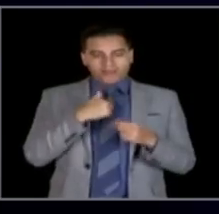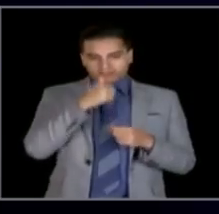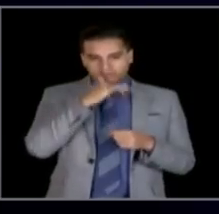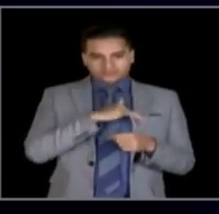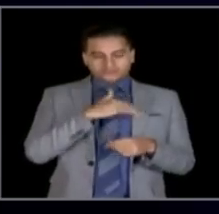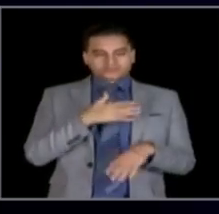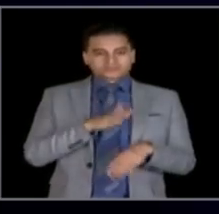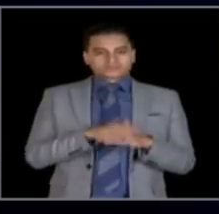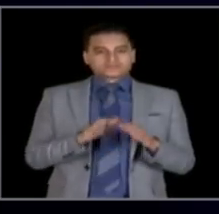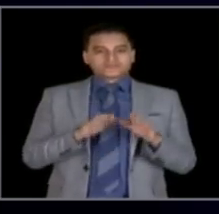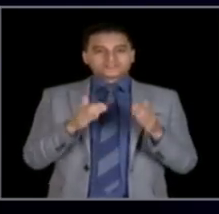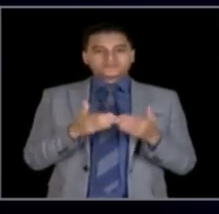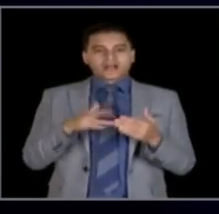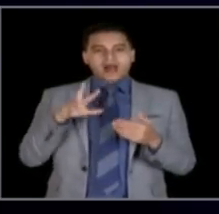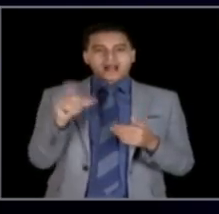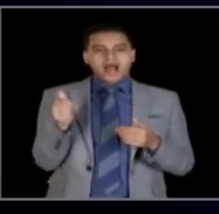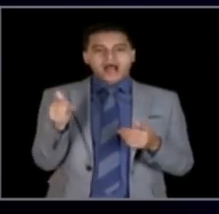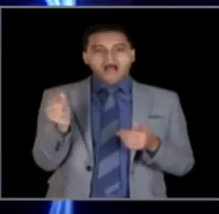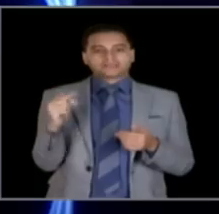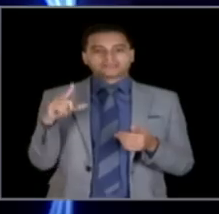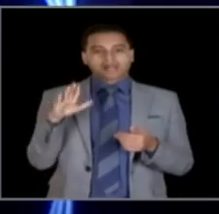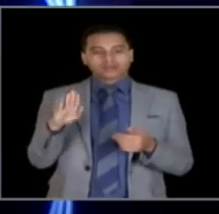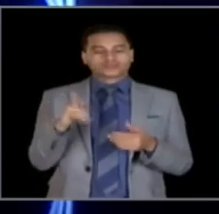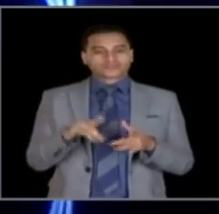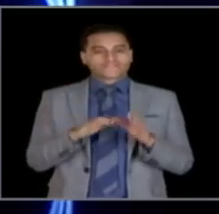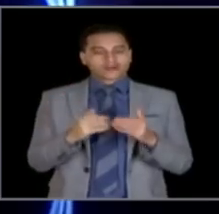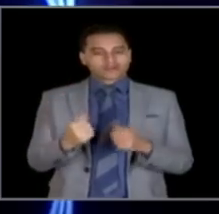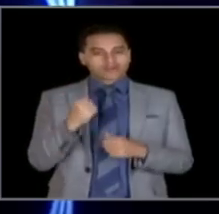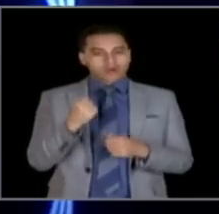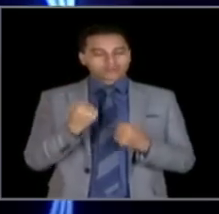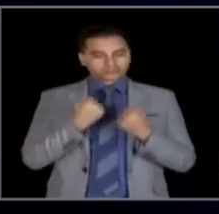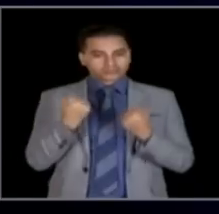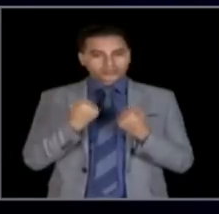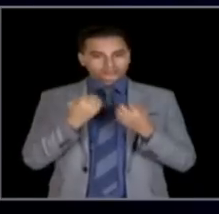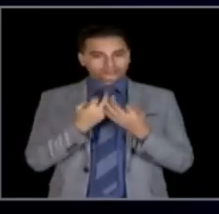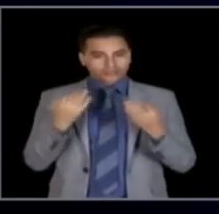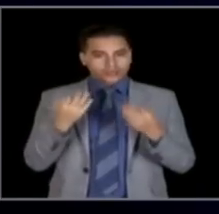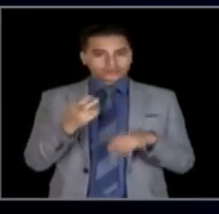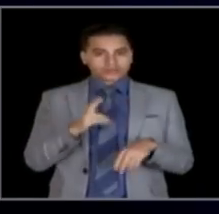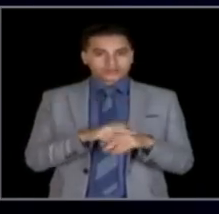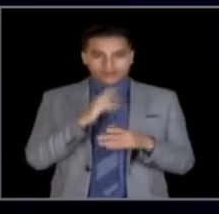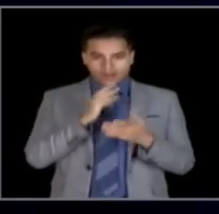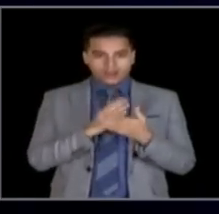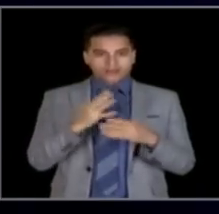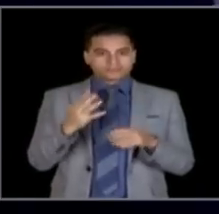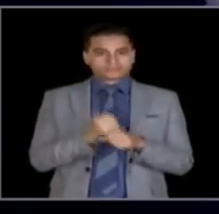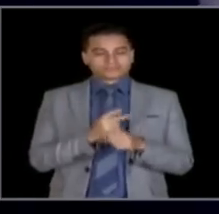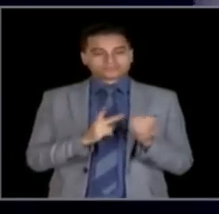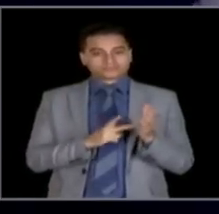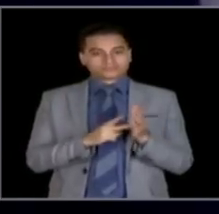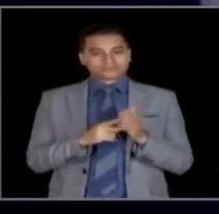كنت زعلان ان الاندلس فريق قوي وكان مستعد وكان يستحق هو